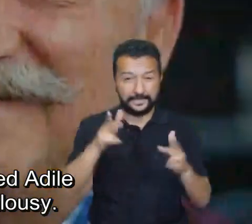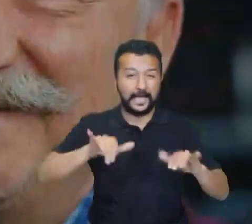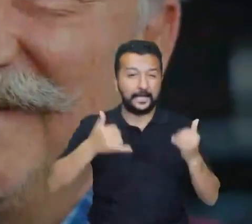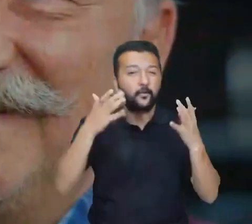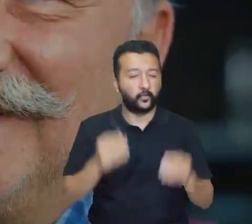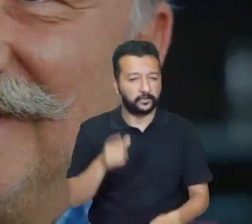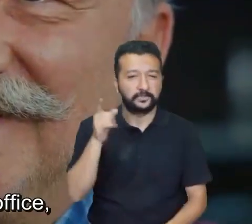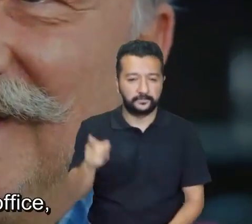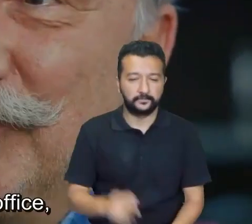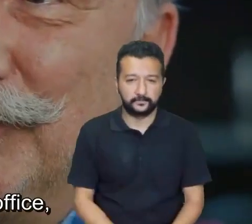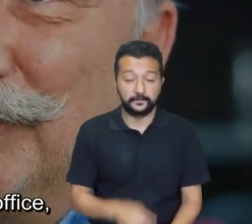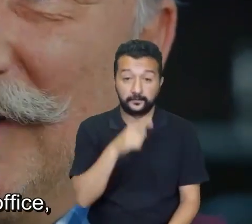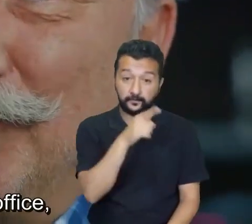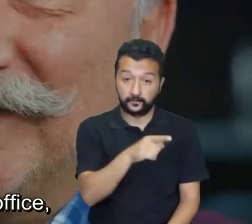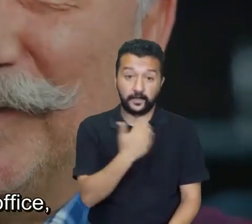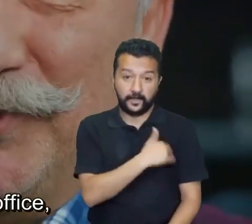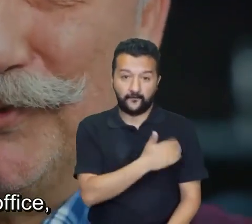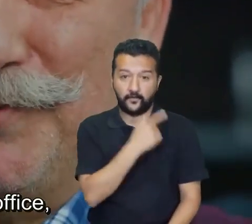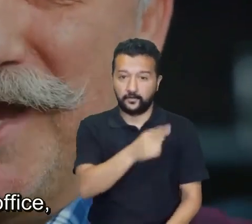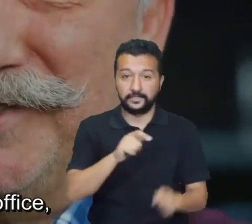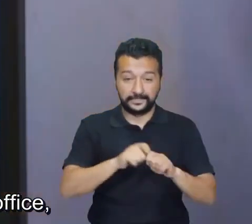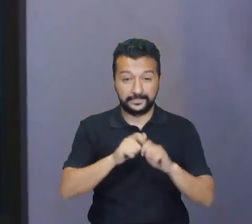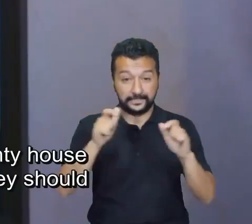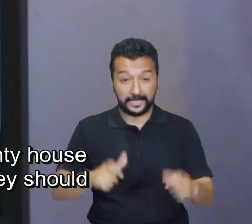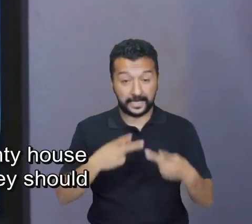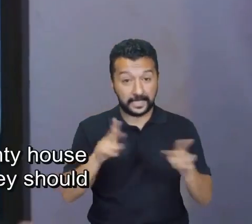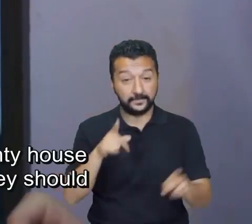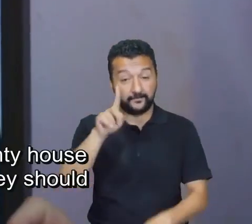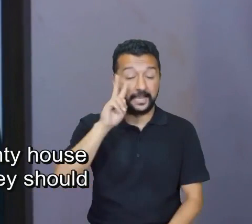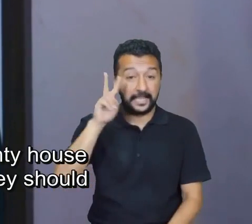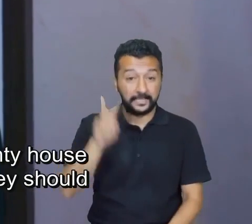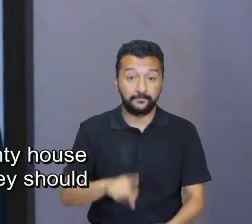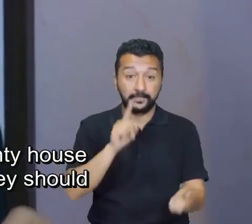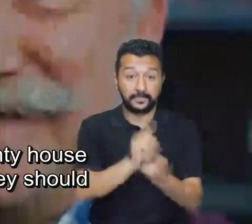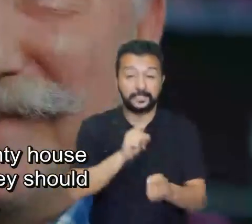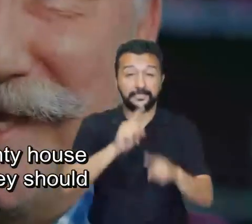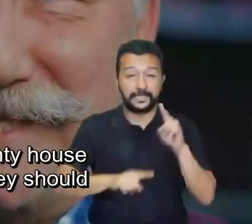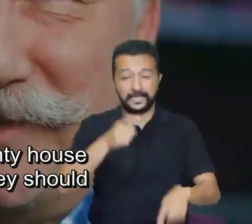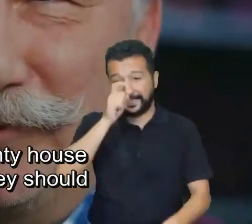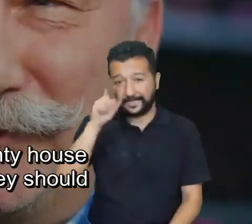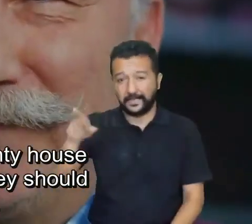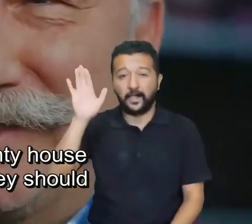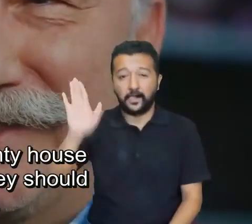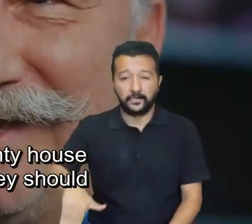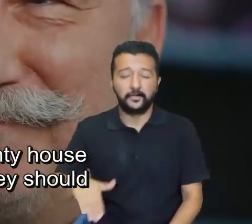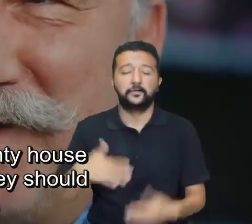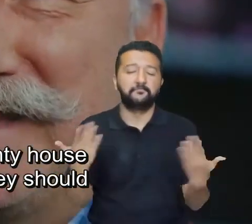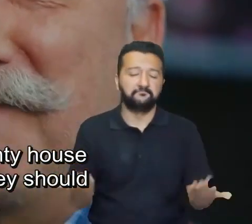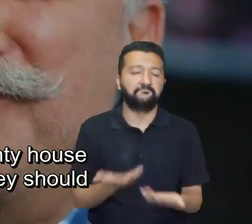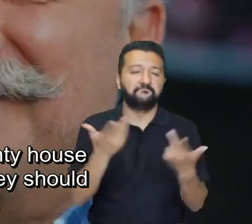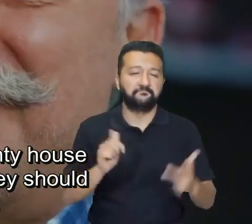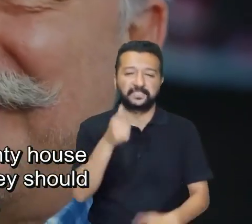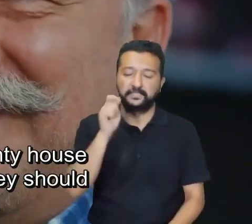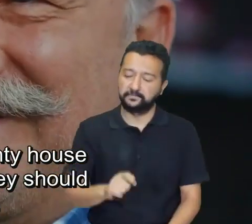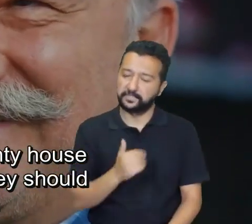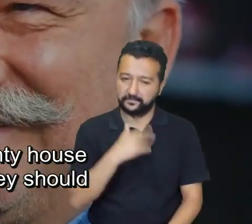olacak. Hele şu avukatlık bürosunu bir açayım. Vallahi adliye sarayı yanında gecekondu kalmazsa bana